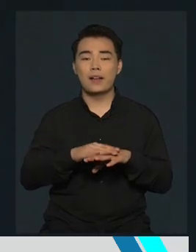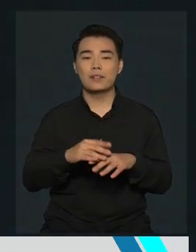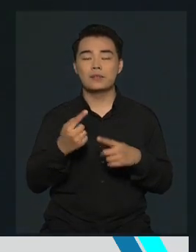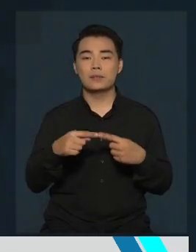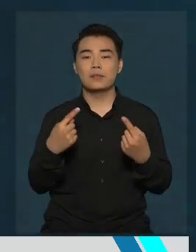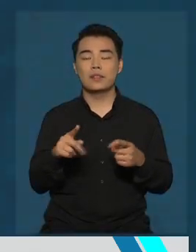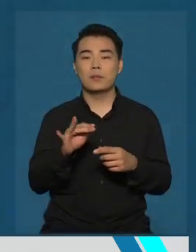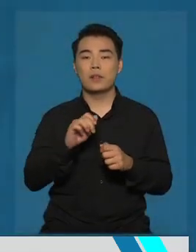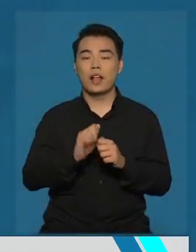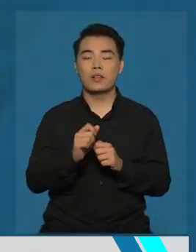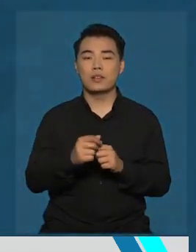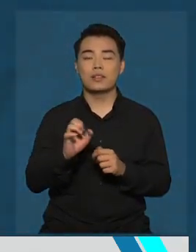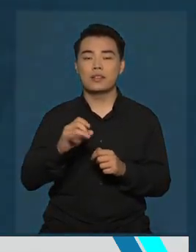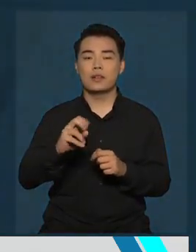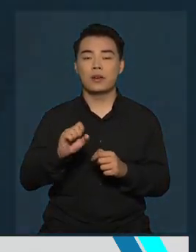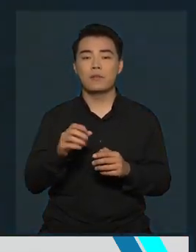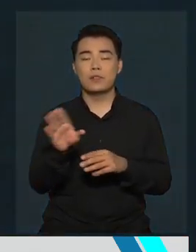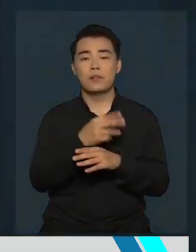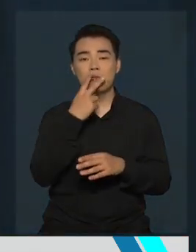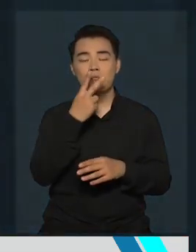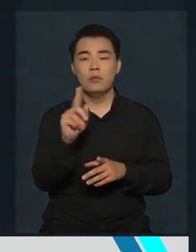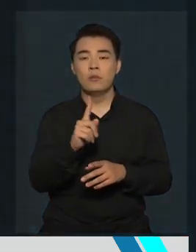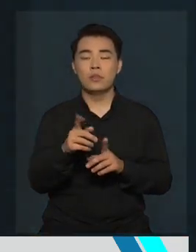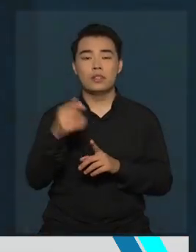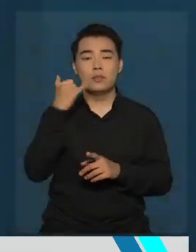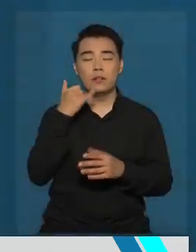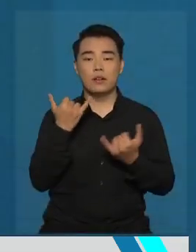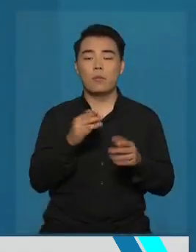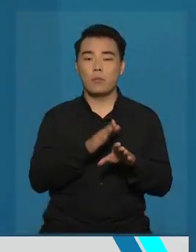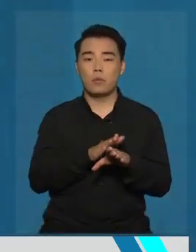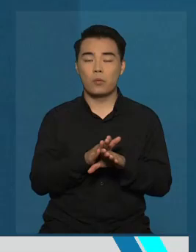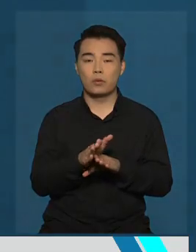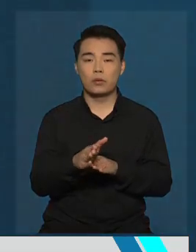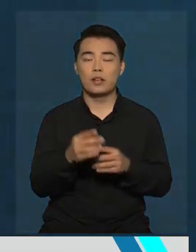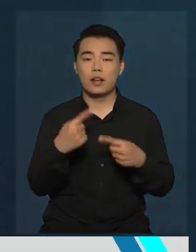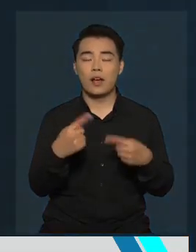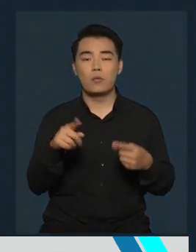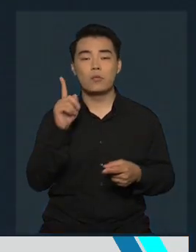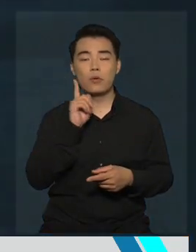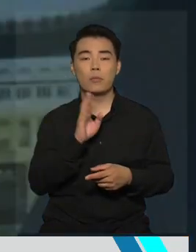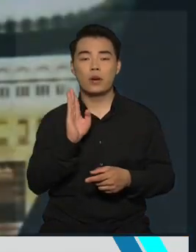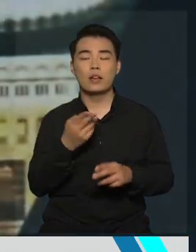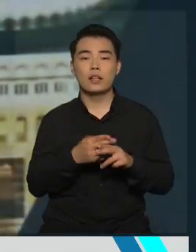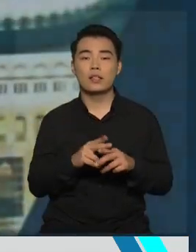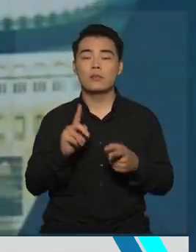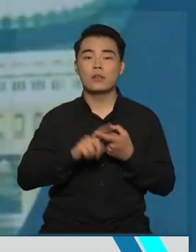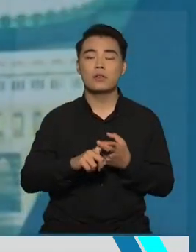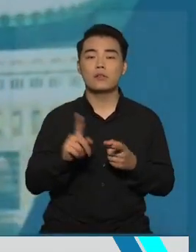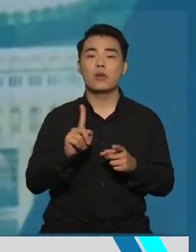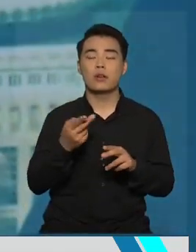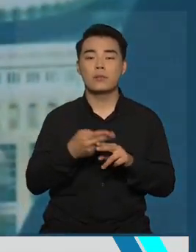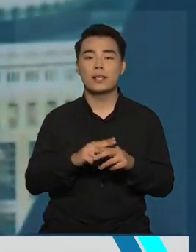сервисов, платежных систем. Ну, мы это сами видим, да, наш смартфон сегодня полон различных удобств. Это что касается в целом